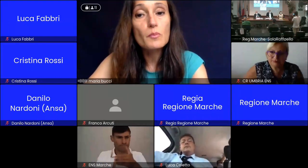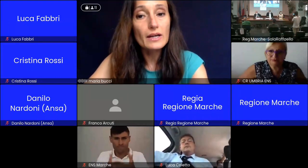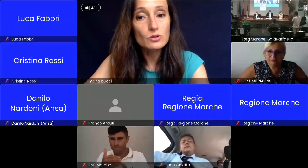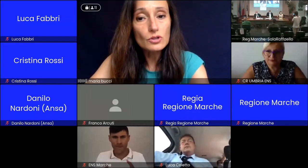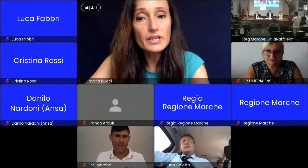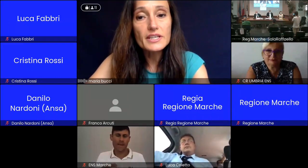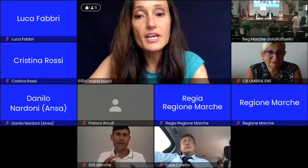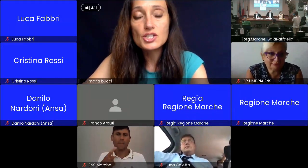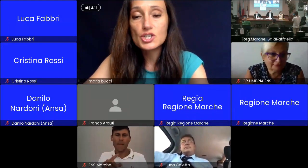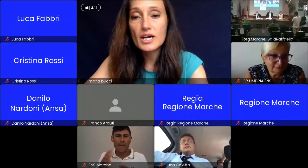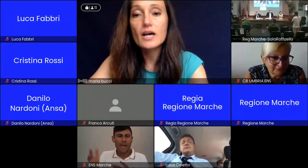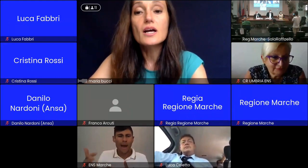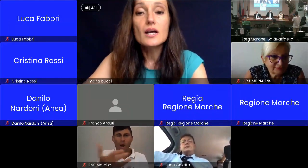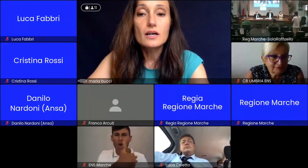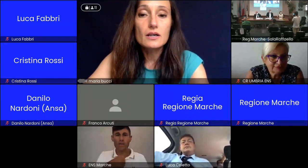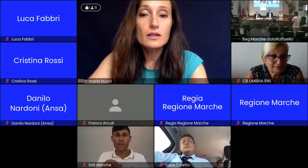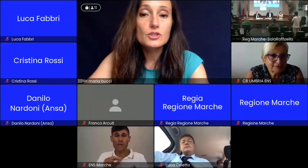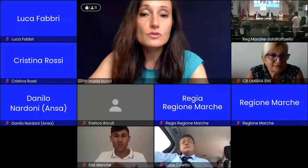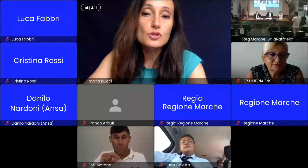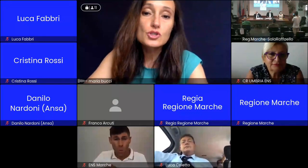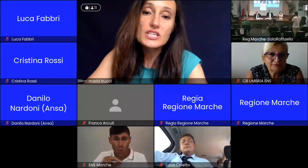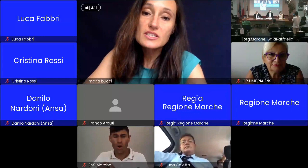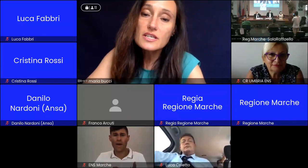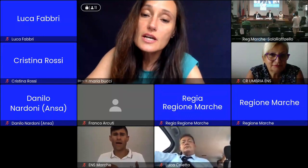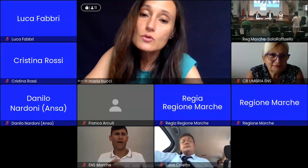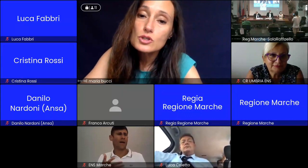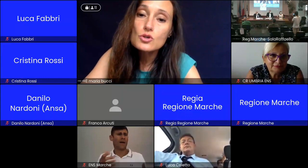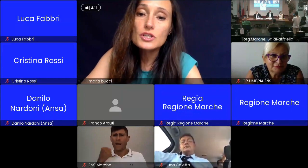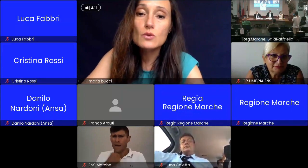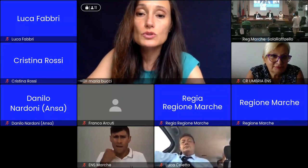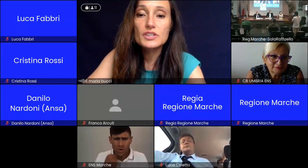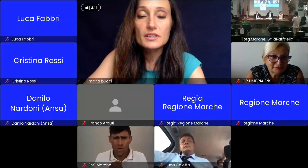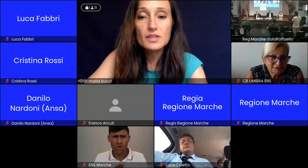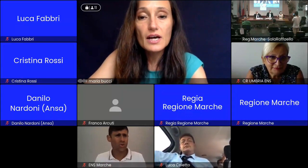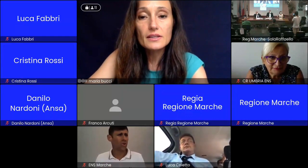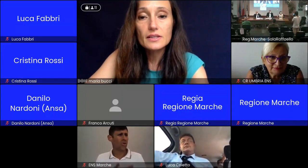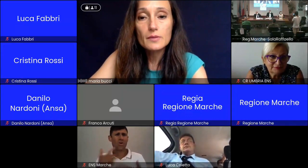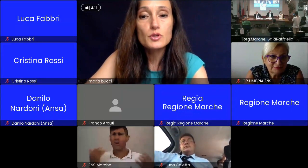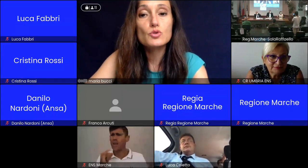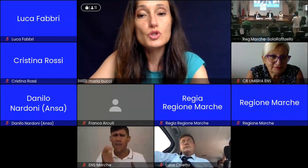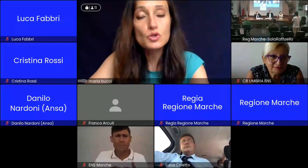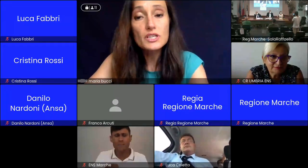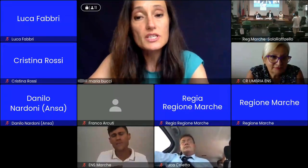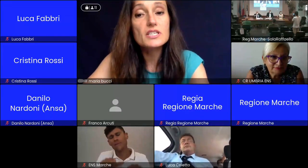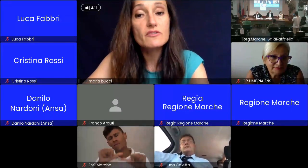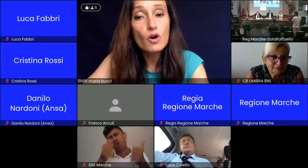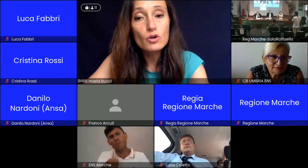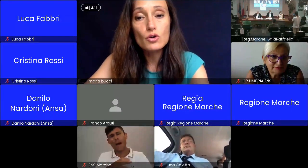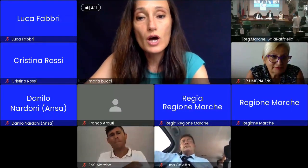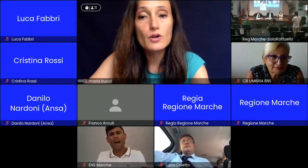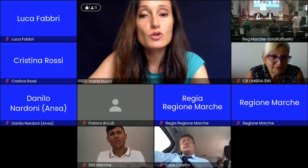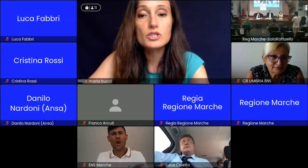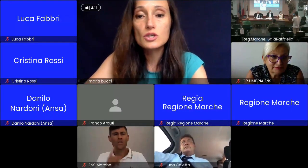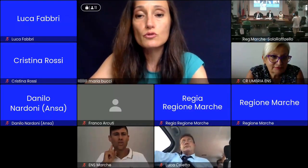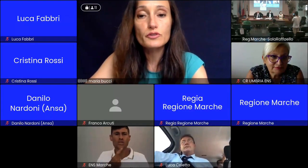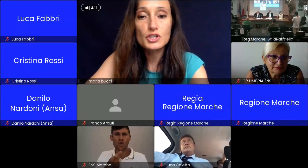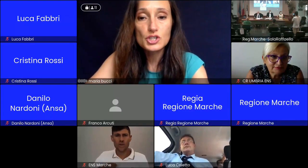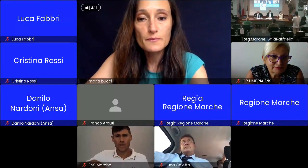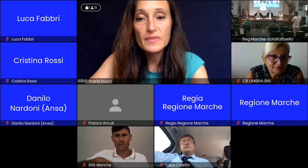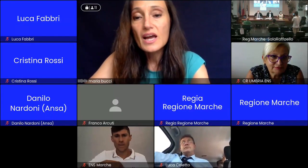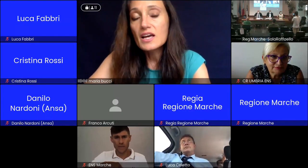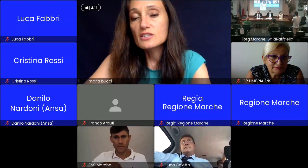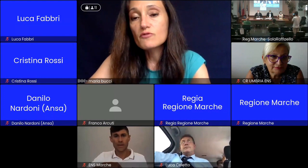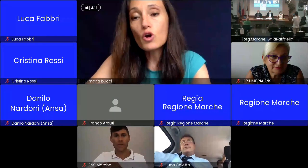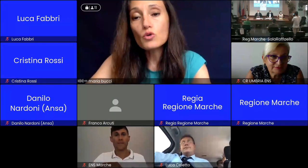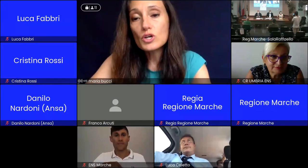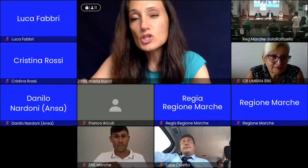personale formato che riesce a gestire le questioni della quotidianità delle persone sorde che si rivolgono ai nostri